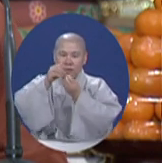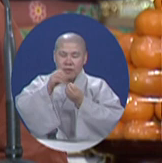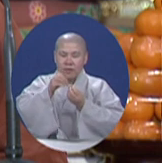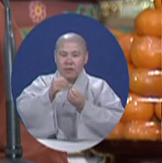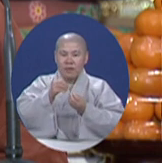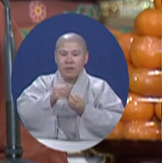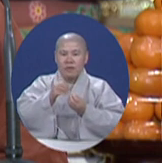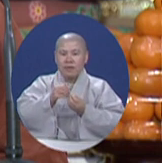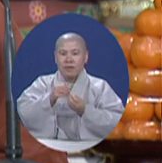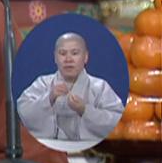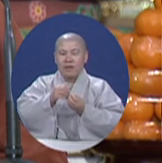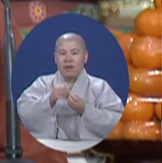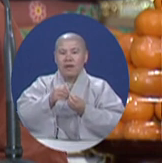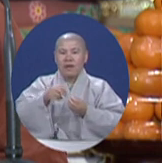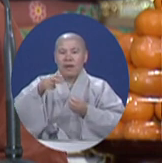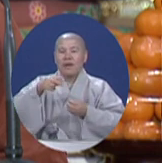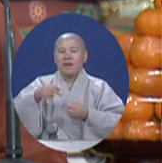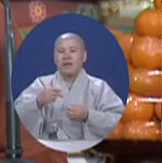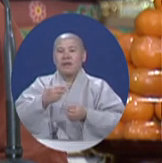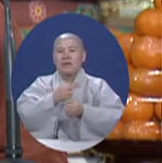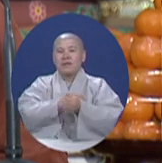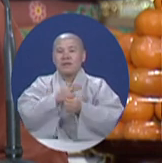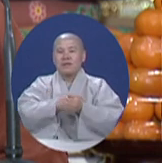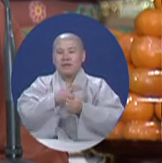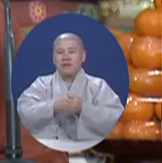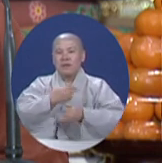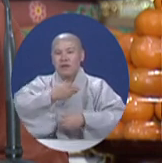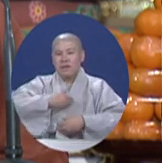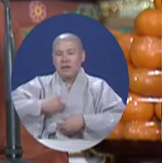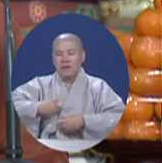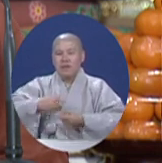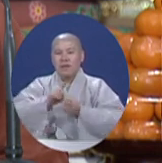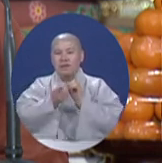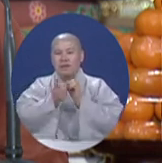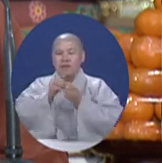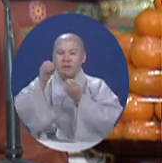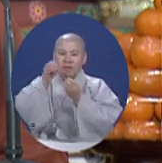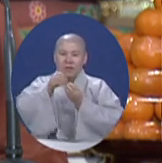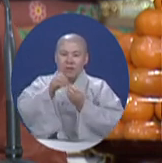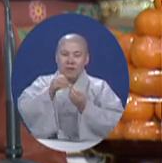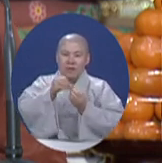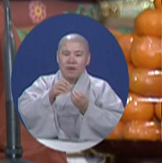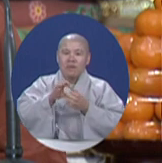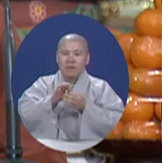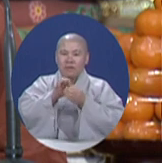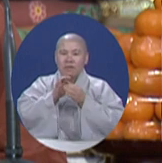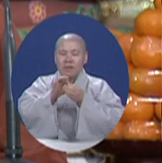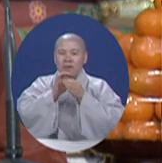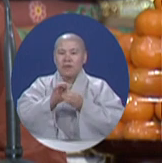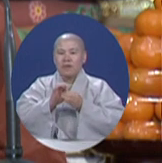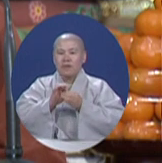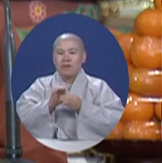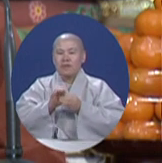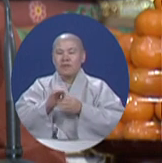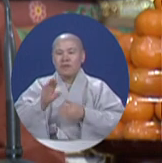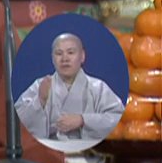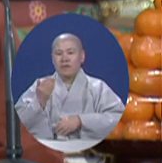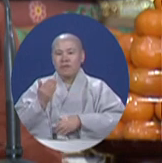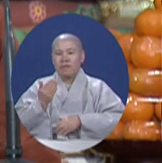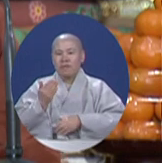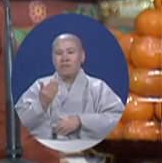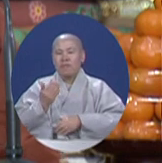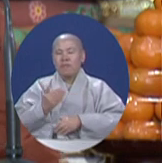스승과 제자가 서로 이어가는 그러한 관계로 이게 와요. 그래서 이